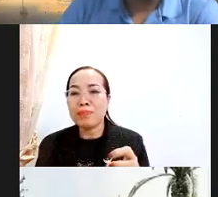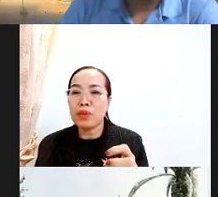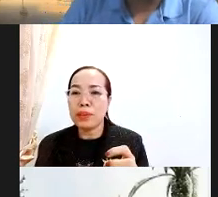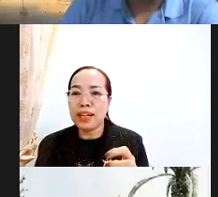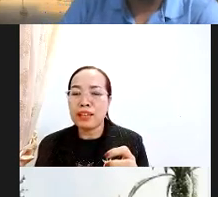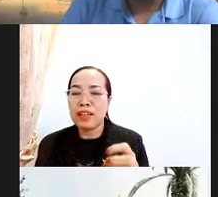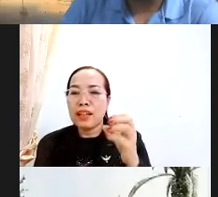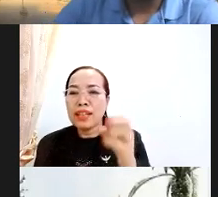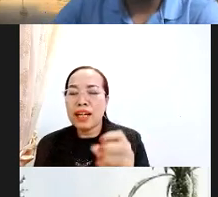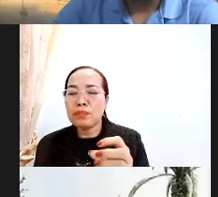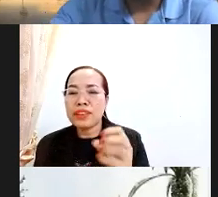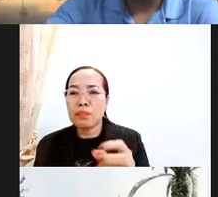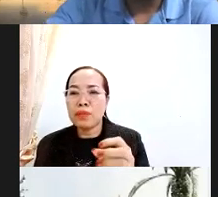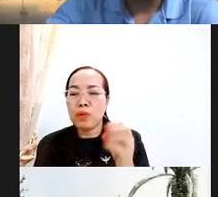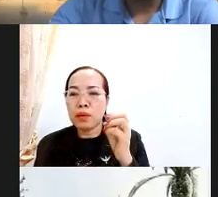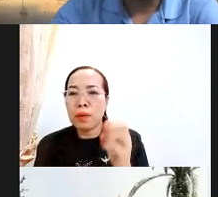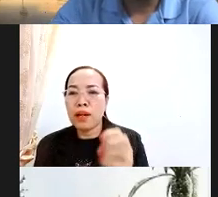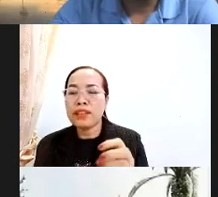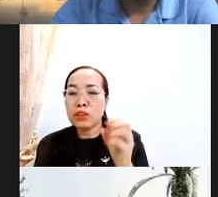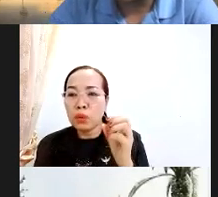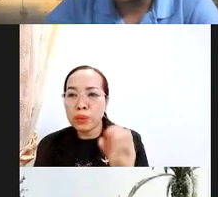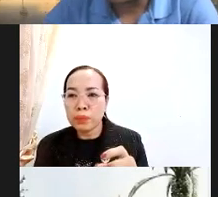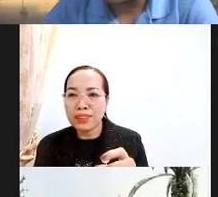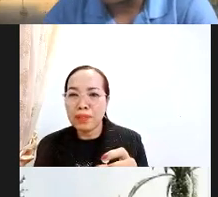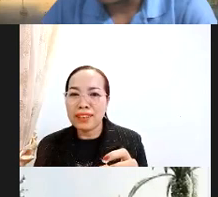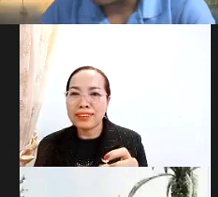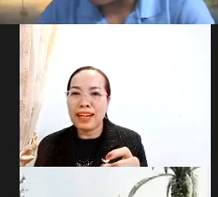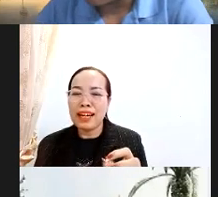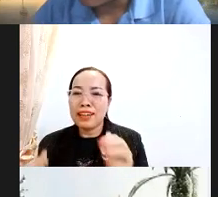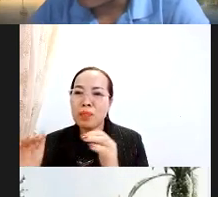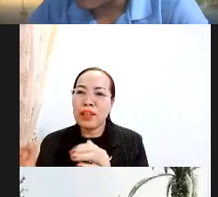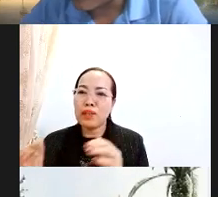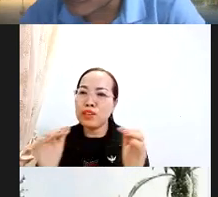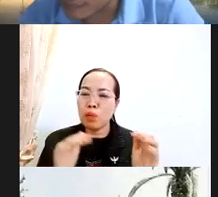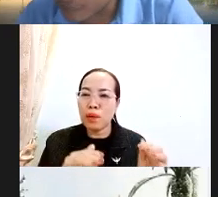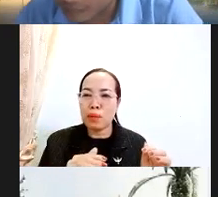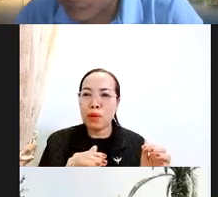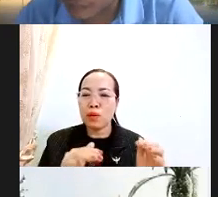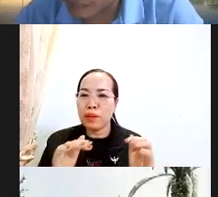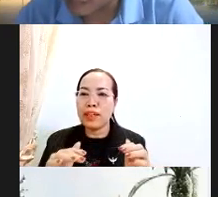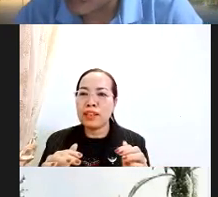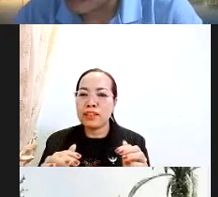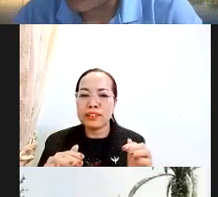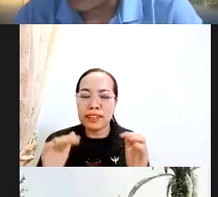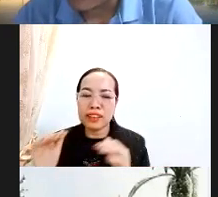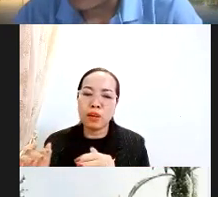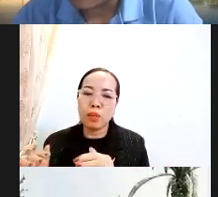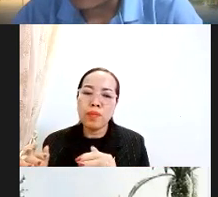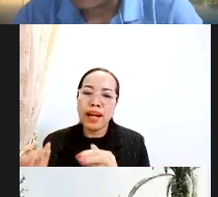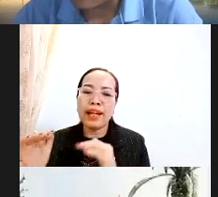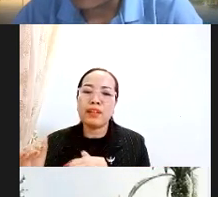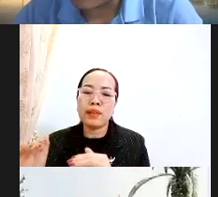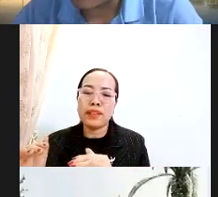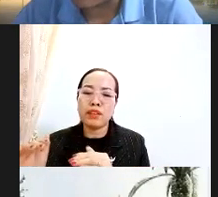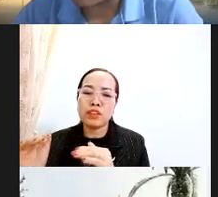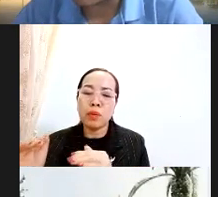đam miên covid thầy đam năm pi pon đọc thấy cứ covid bình tầm hừng chả nó pê lúc cứ nhom lạc đô nó pê nằng đã sang nên nhom